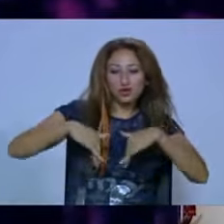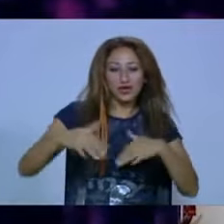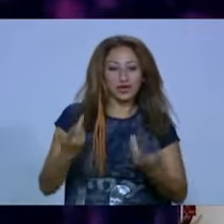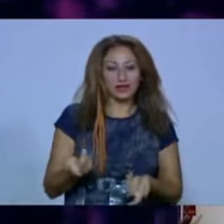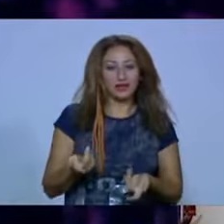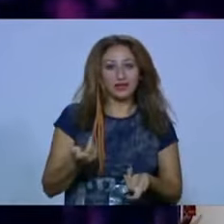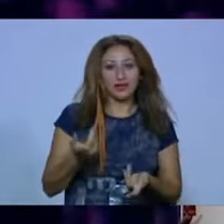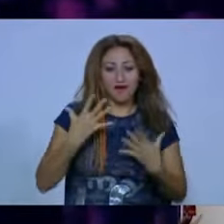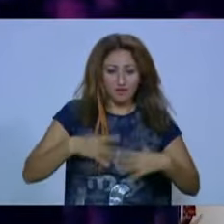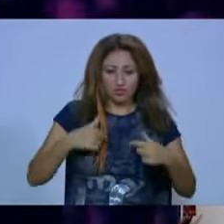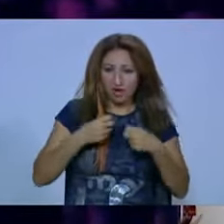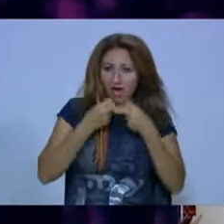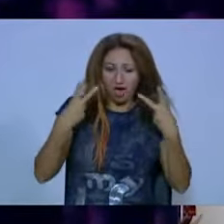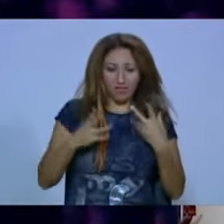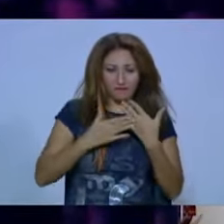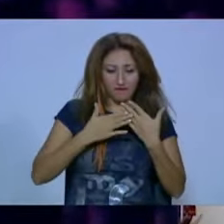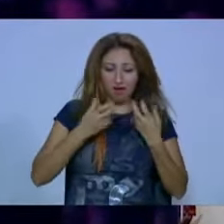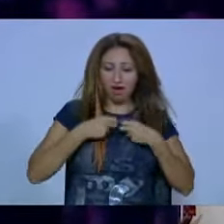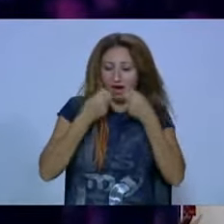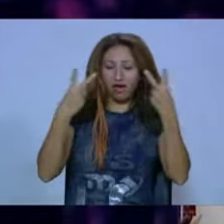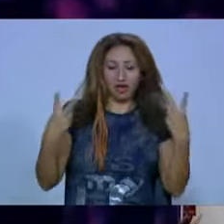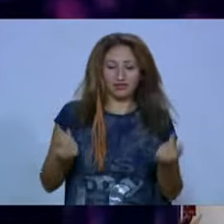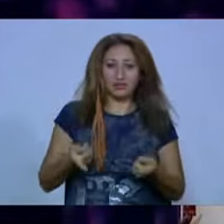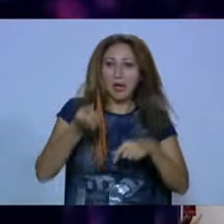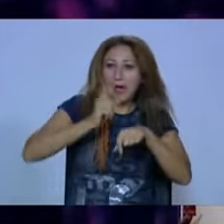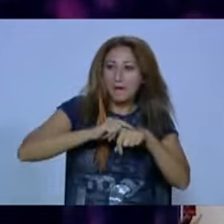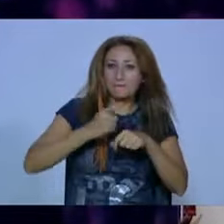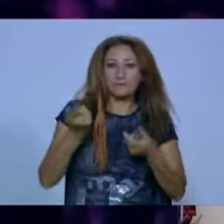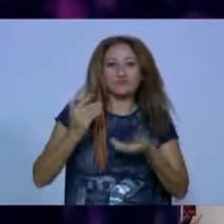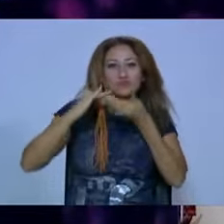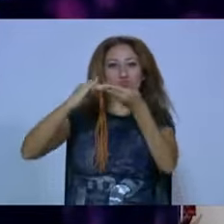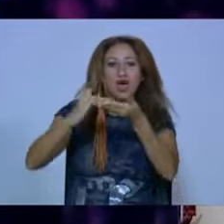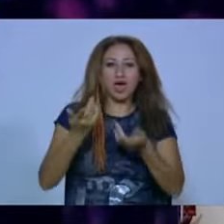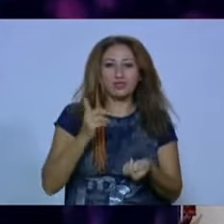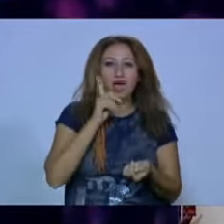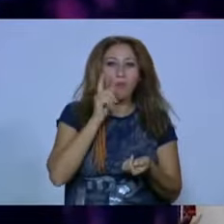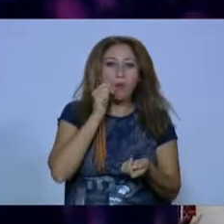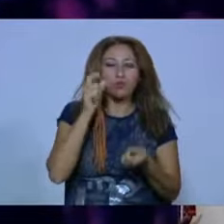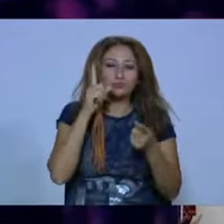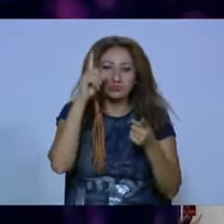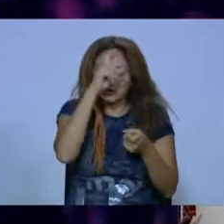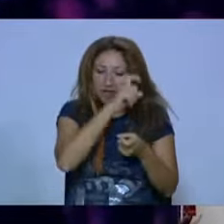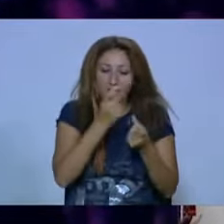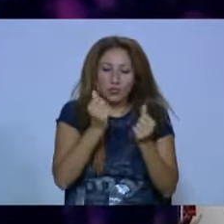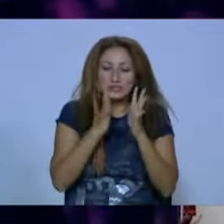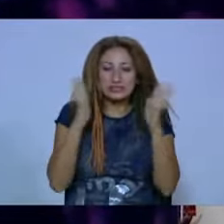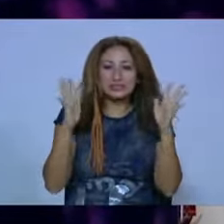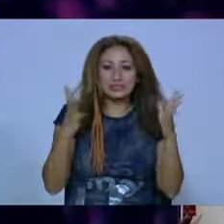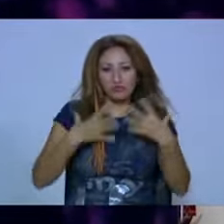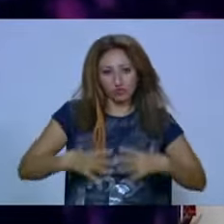نفس الحي، قريبتها. صدقوني وفرتوا على ابو العروسه فلوس تمن